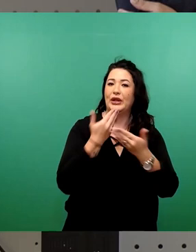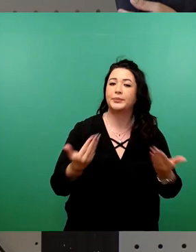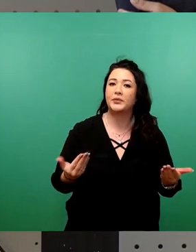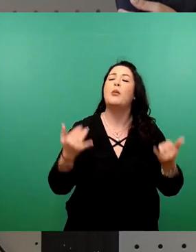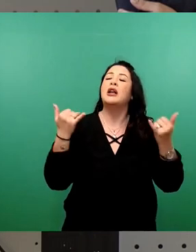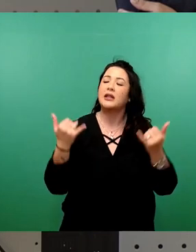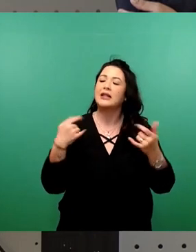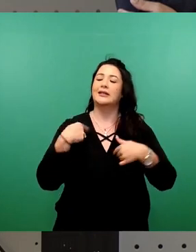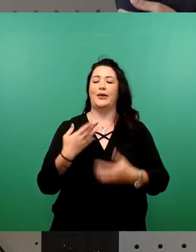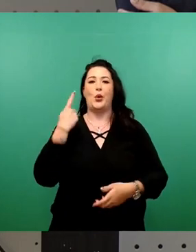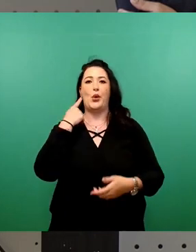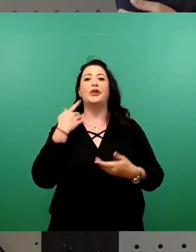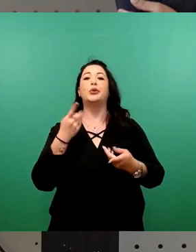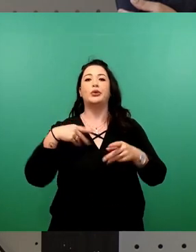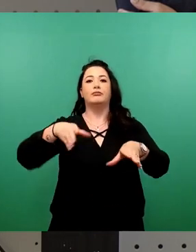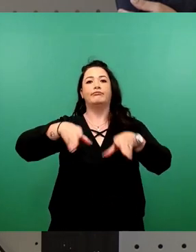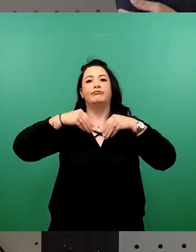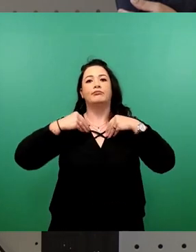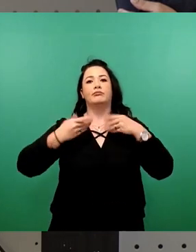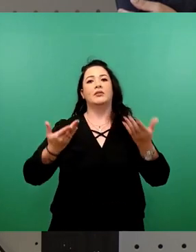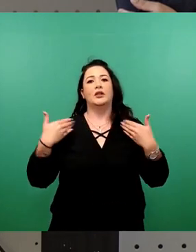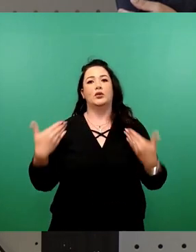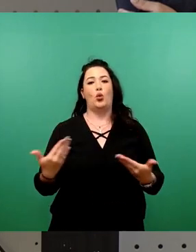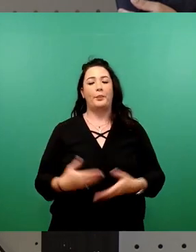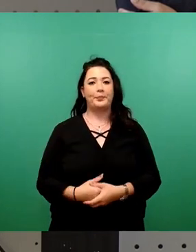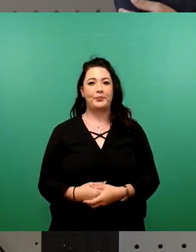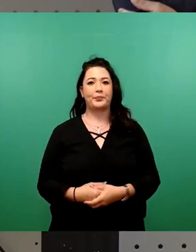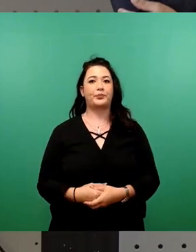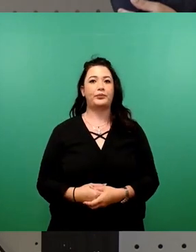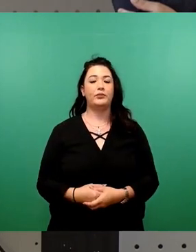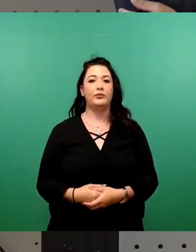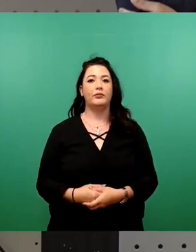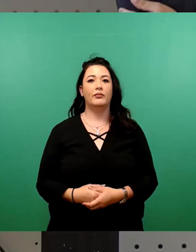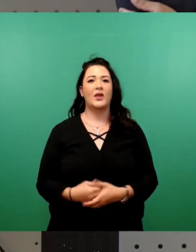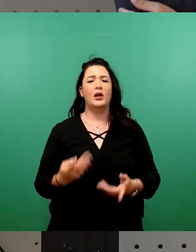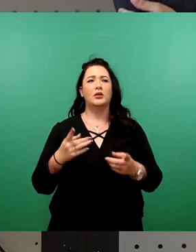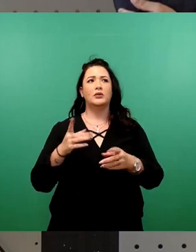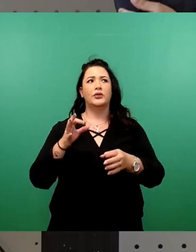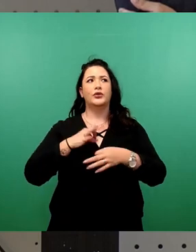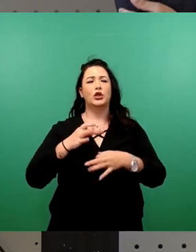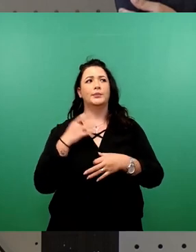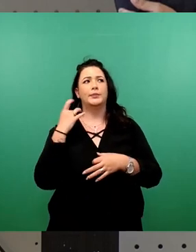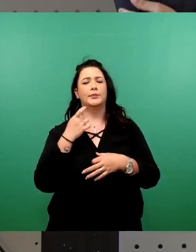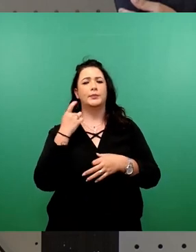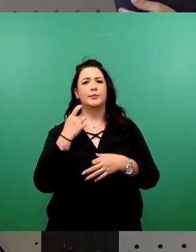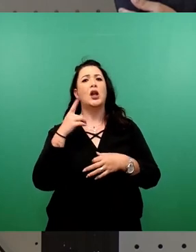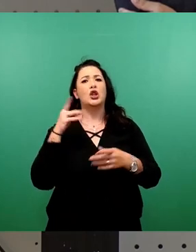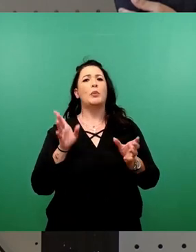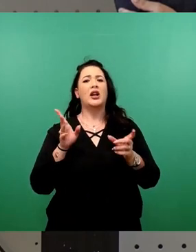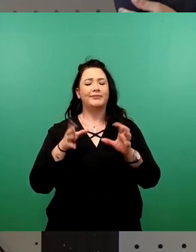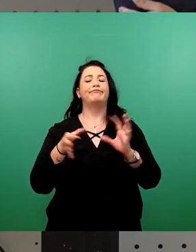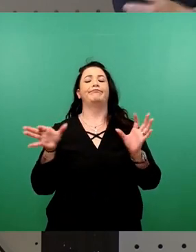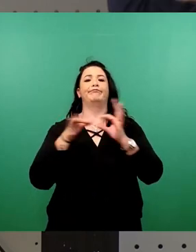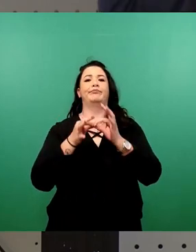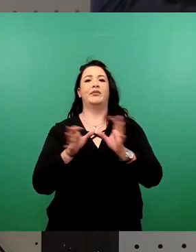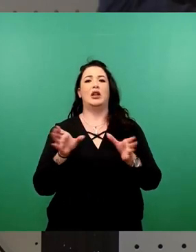gehört und zur Kenntnis genommen. Was mich ein Stück weit wundert ist, und da komme ich nochmal auf die Gemeindeordnung, da steht drin, der